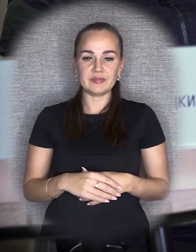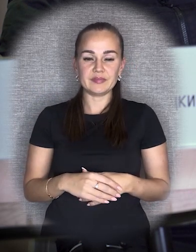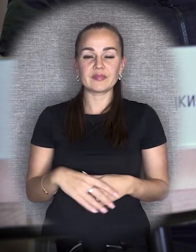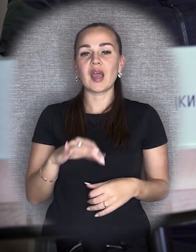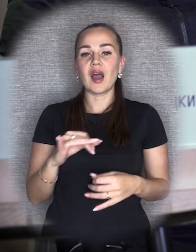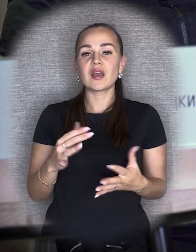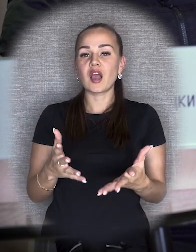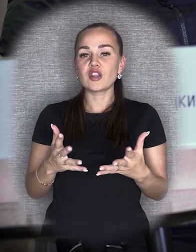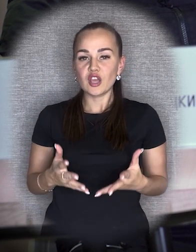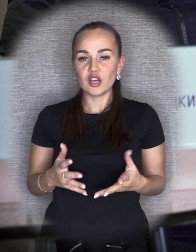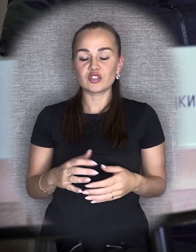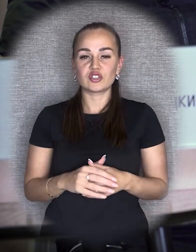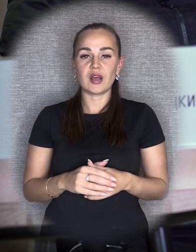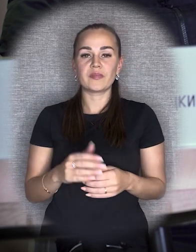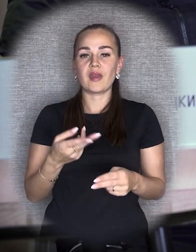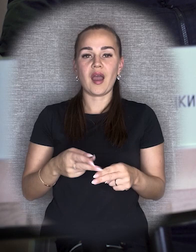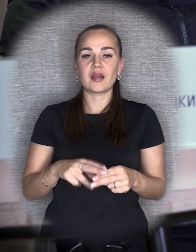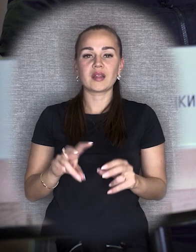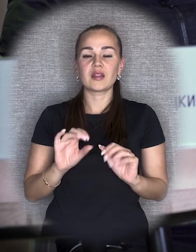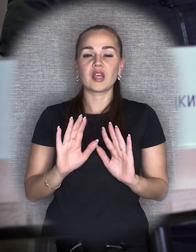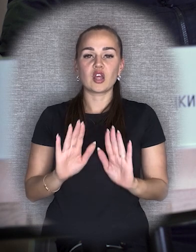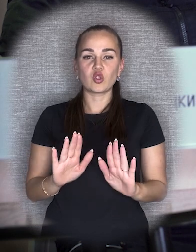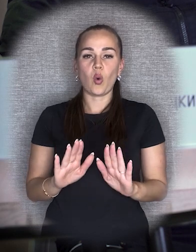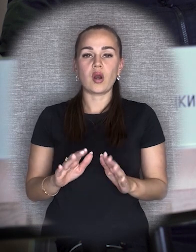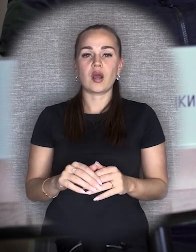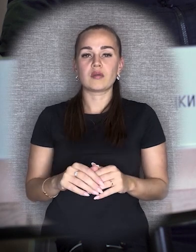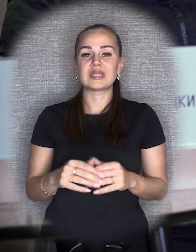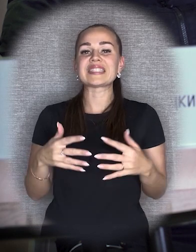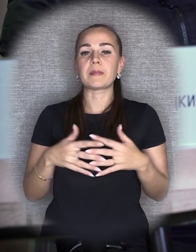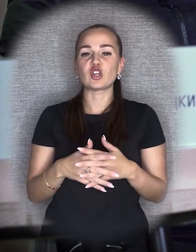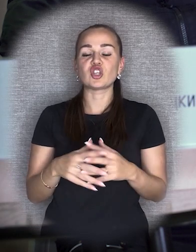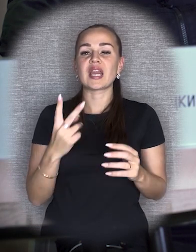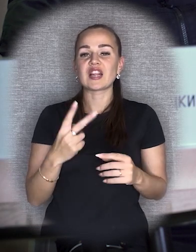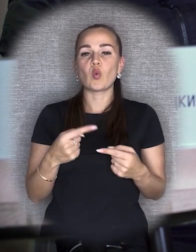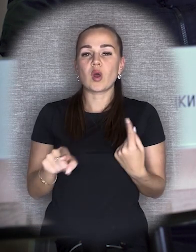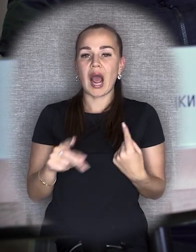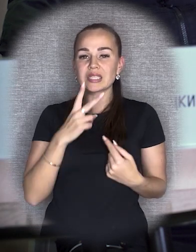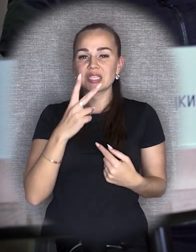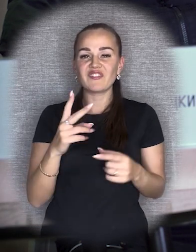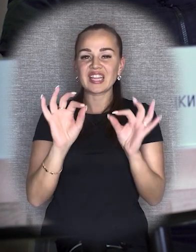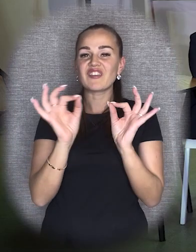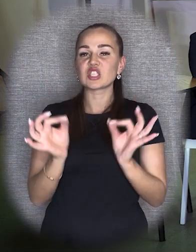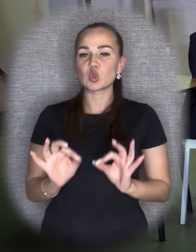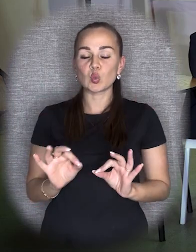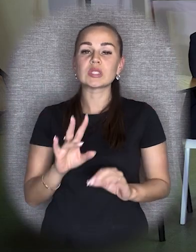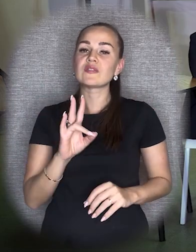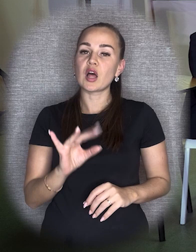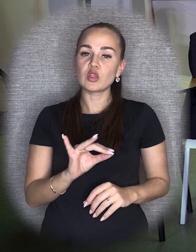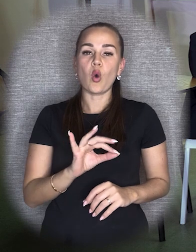и, конечно же, это не только сопряжение двух разных видов искусства, но